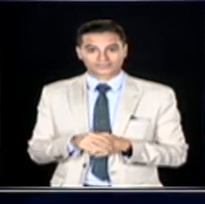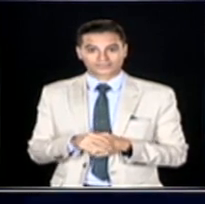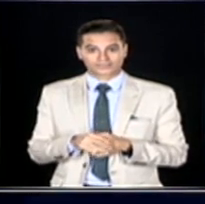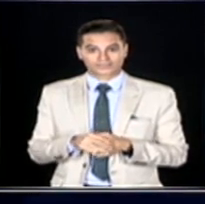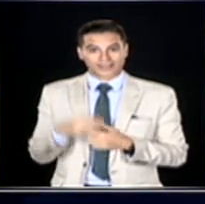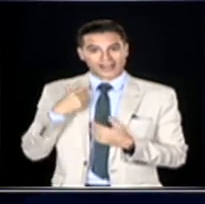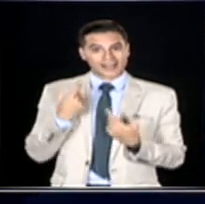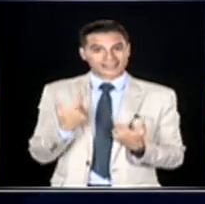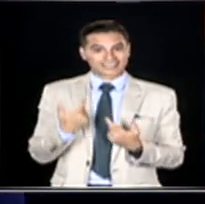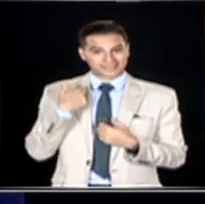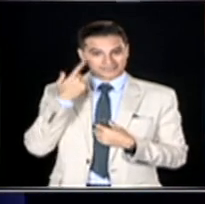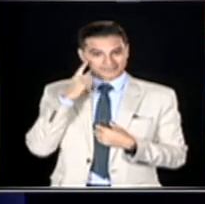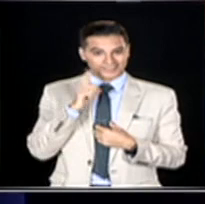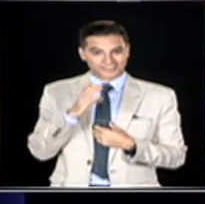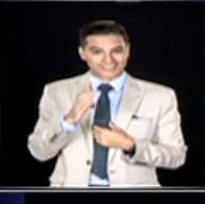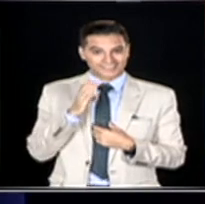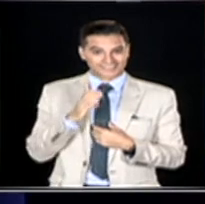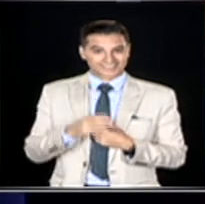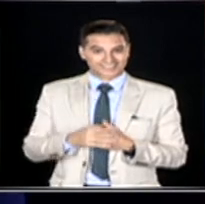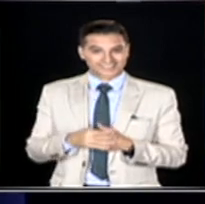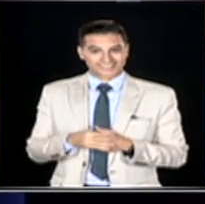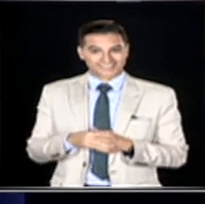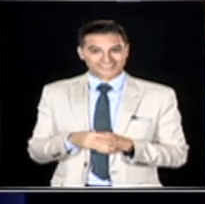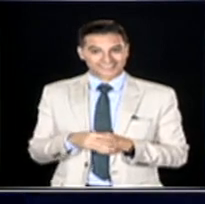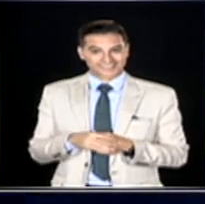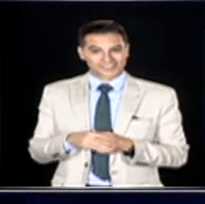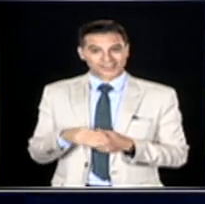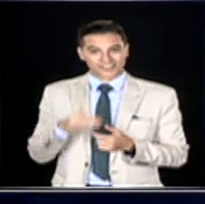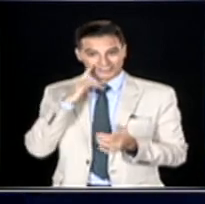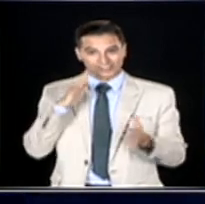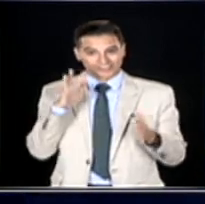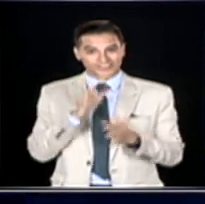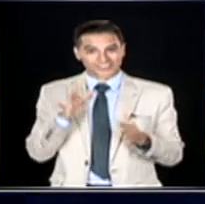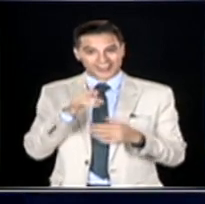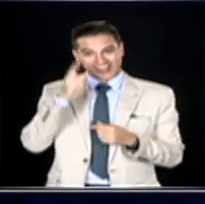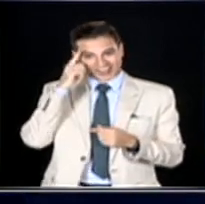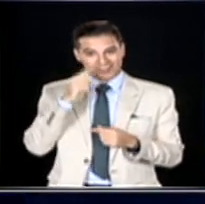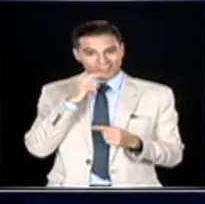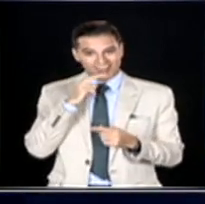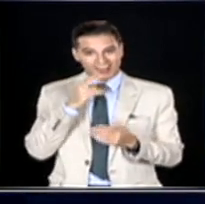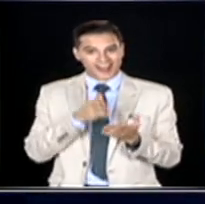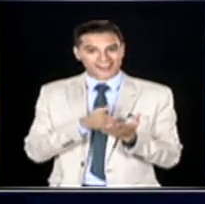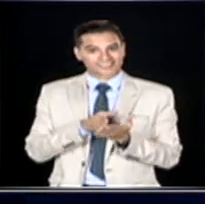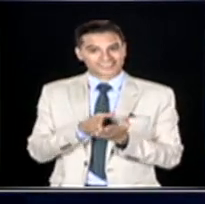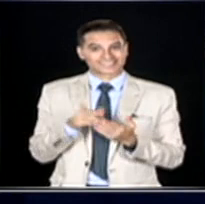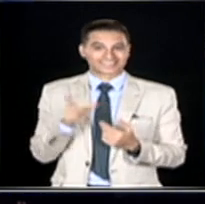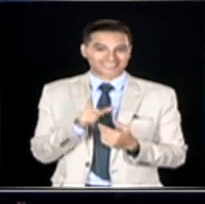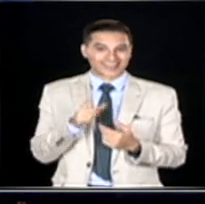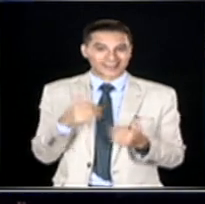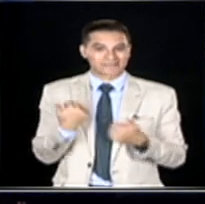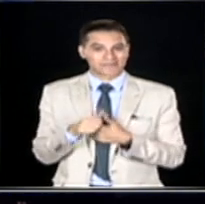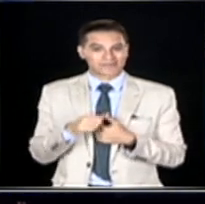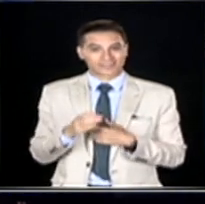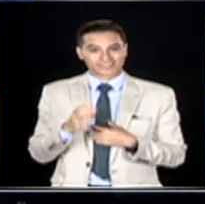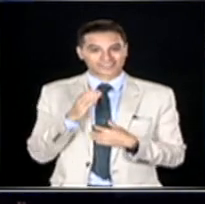انا لسه ما سمعتش الاجابة، ولكن كلنا واثقين فيه. يعني بصوا، الطريق اوله صح.